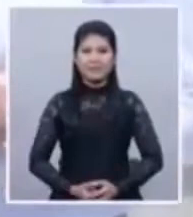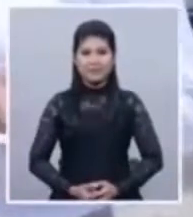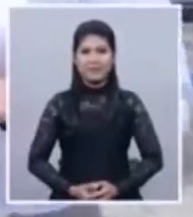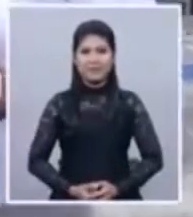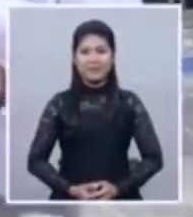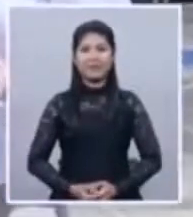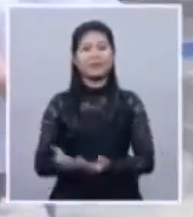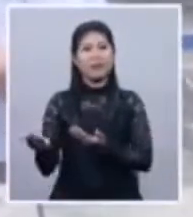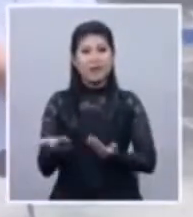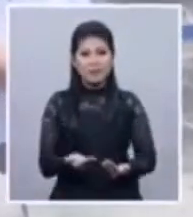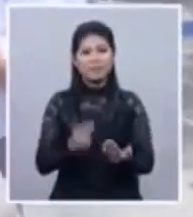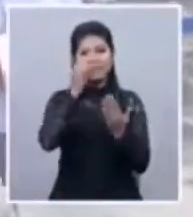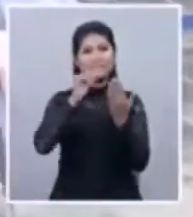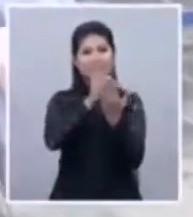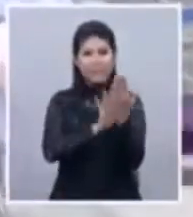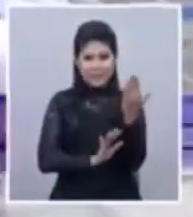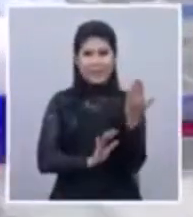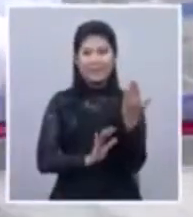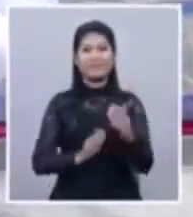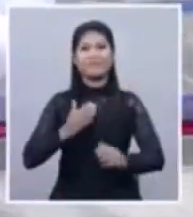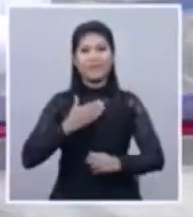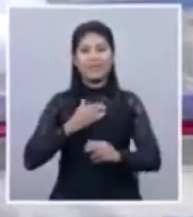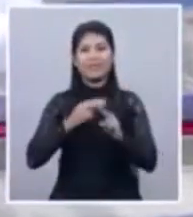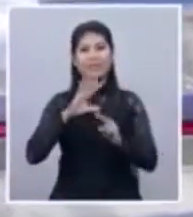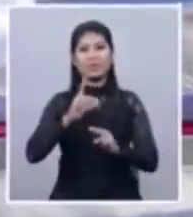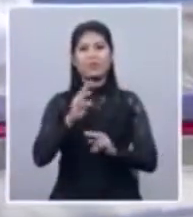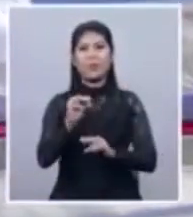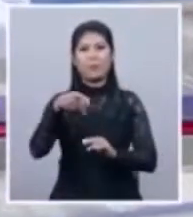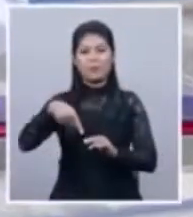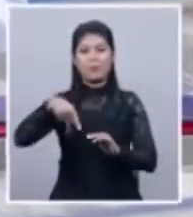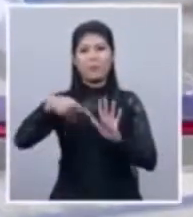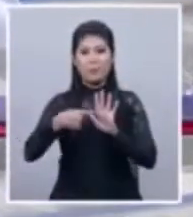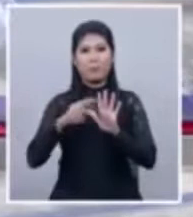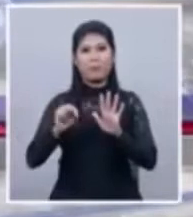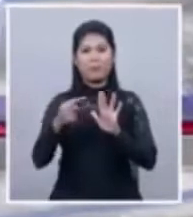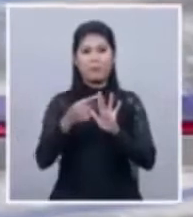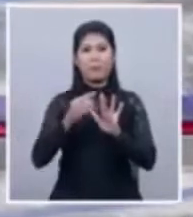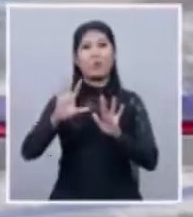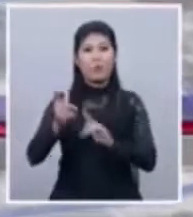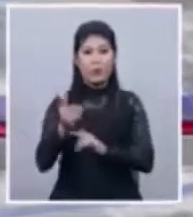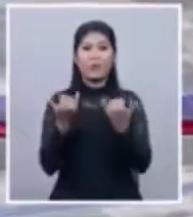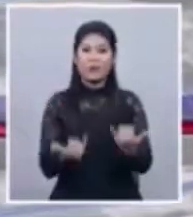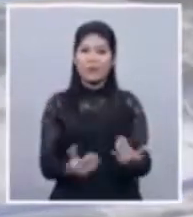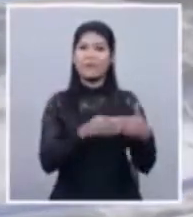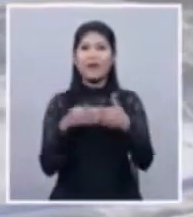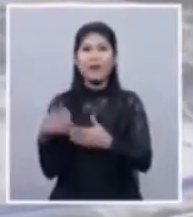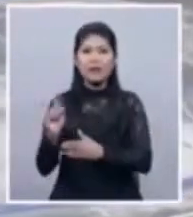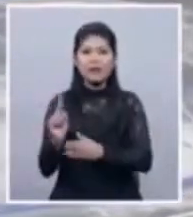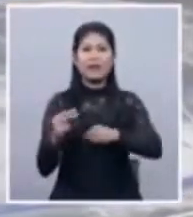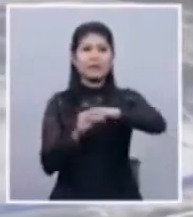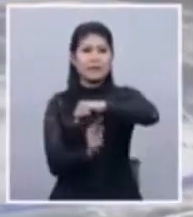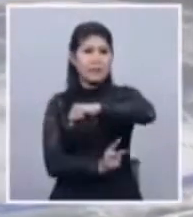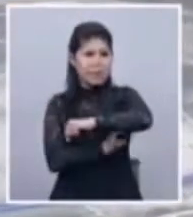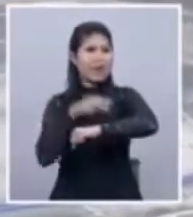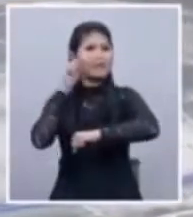วัสดีค่ะคุณผู้ชมค่ะต้อนรับคุณผู้ชมเข้าสู่รายการเดินหน้าประเทศไทยกับดิฉันชมพูนุชภัทรขจีนะคะเดินหน้าประเทศไทยวันนี้ค่ะพาคุณผู้ชมมาอยู่ที่สะพานน้ำยก